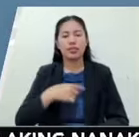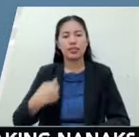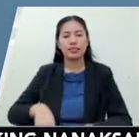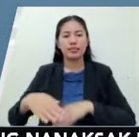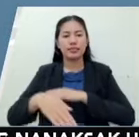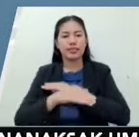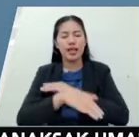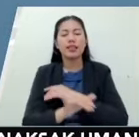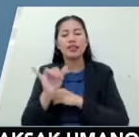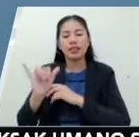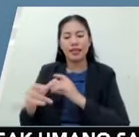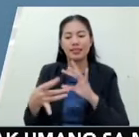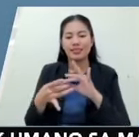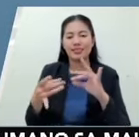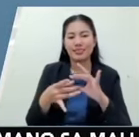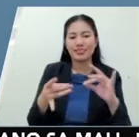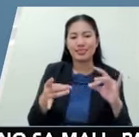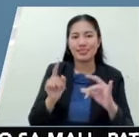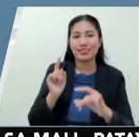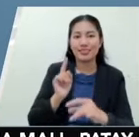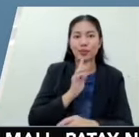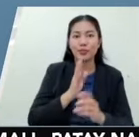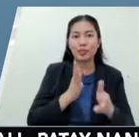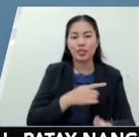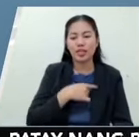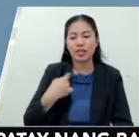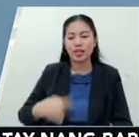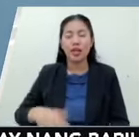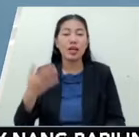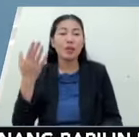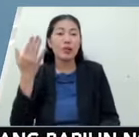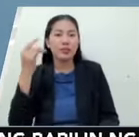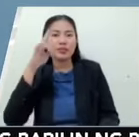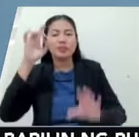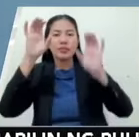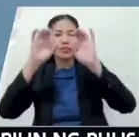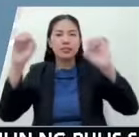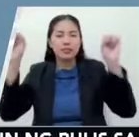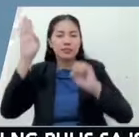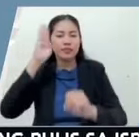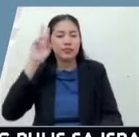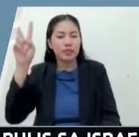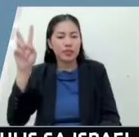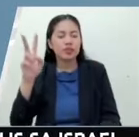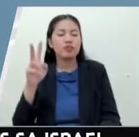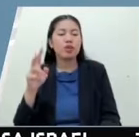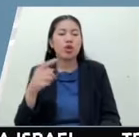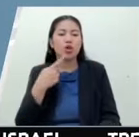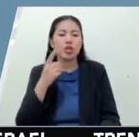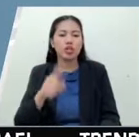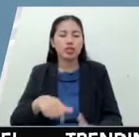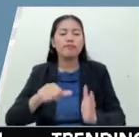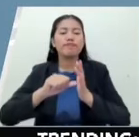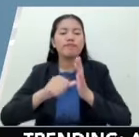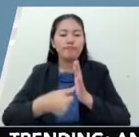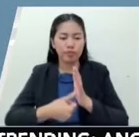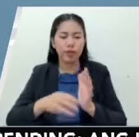ni Pangulong Bongbong Marcos na lalo pang pagtibayin ang maritime security sa West Philippine Sea.